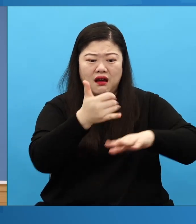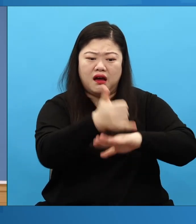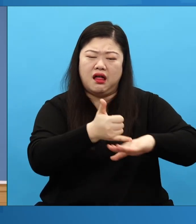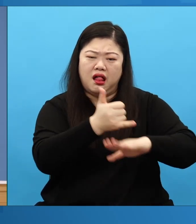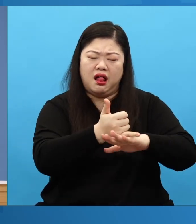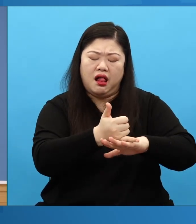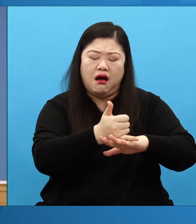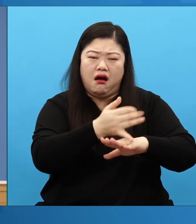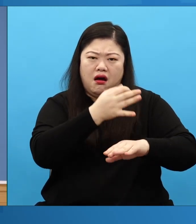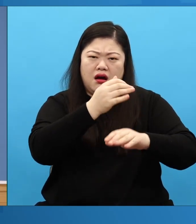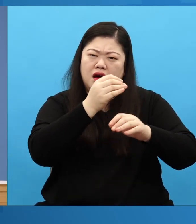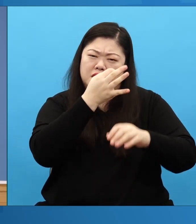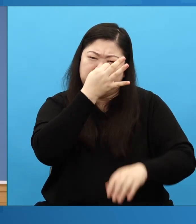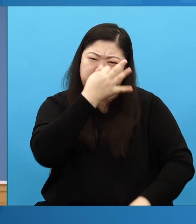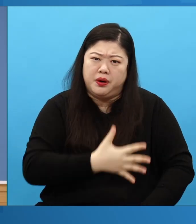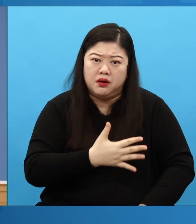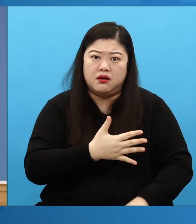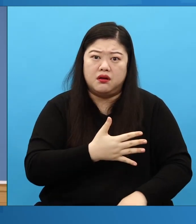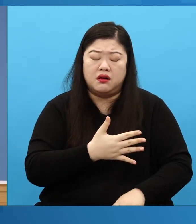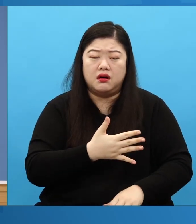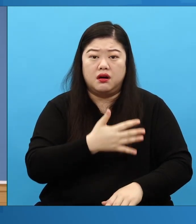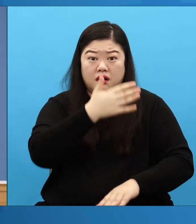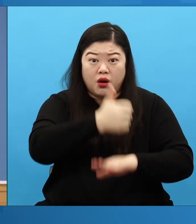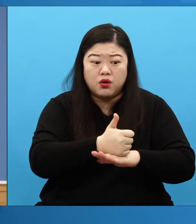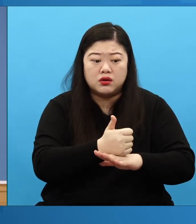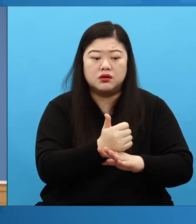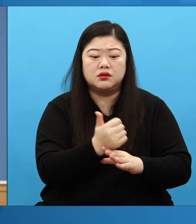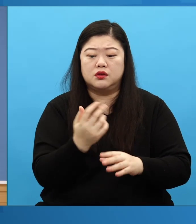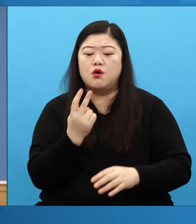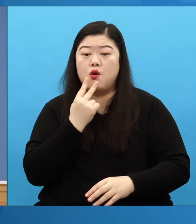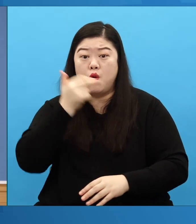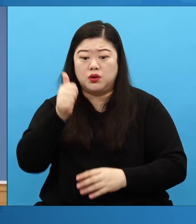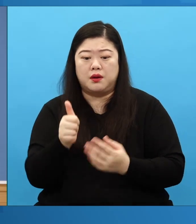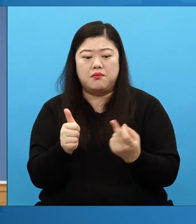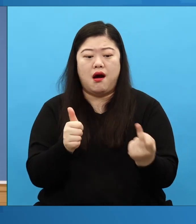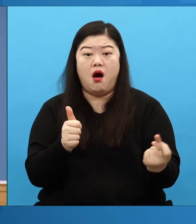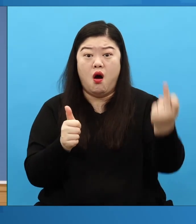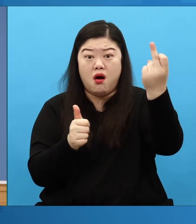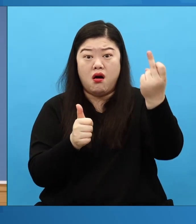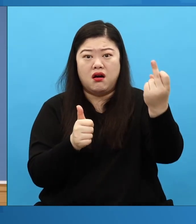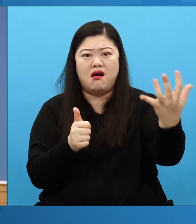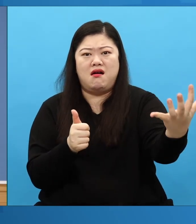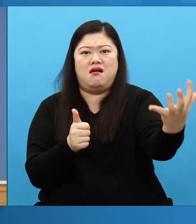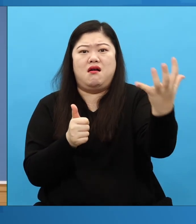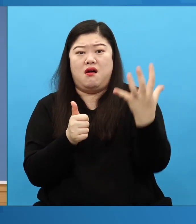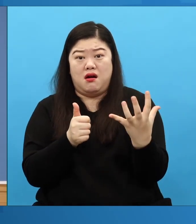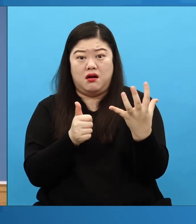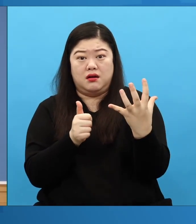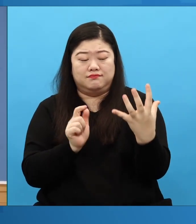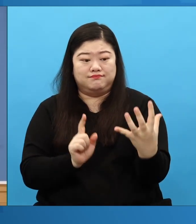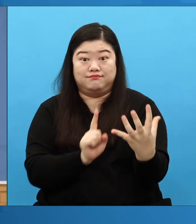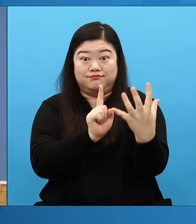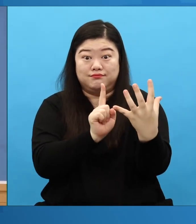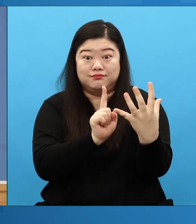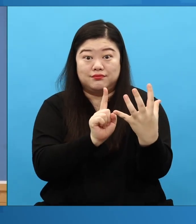get saved. And even their brothers, his brothers came to him. 그때 형들 보고 한 얘기입니다. And this is something that he said to his brothers. 요셉이다, 형이다 이제